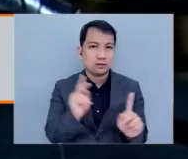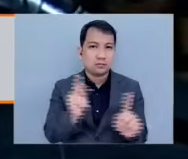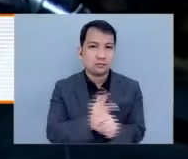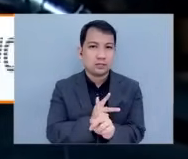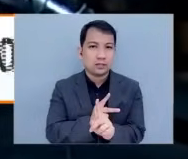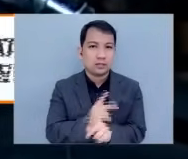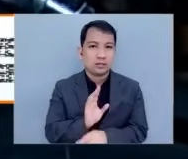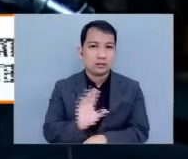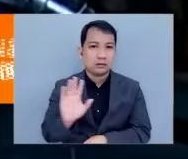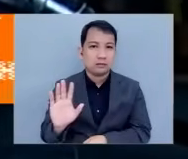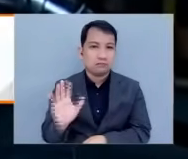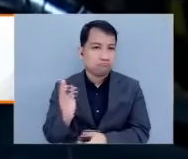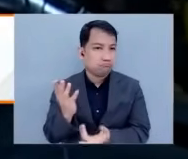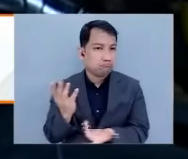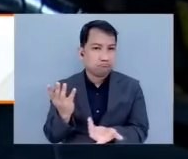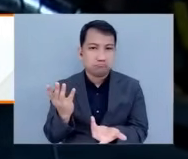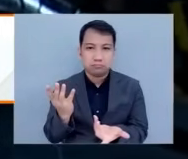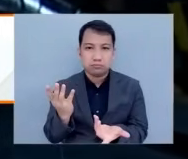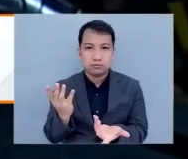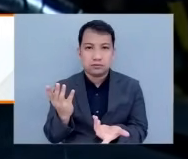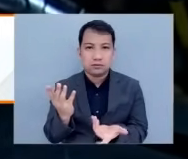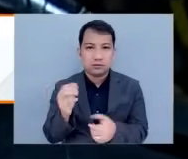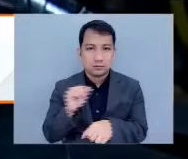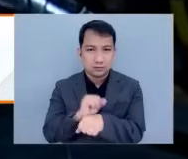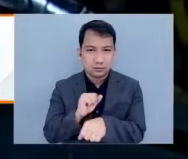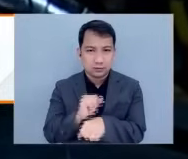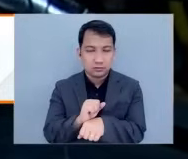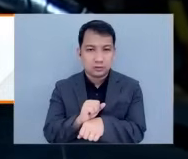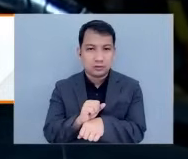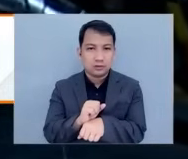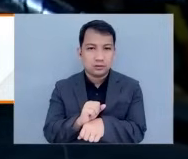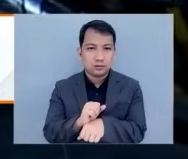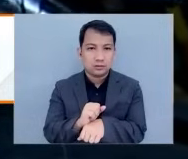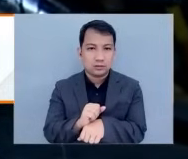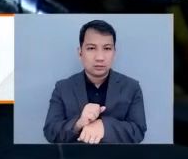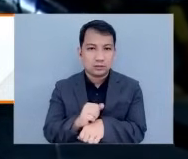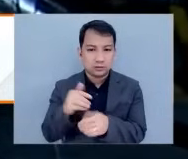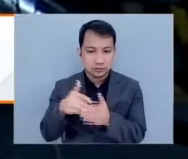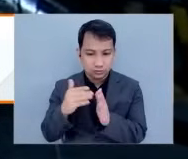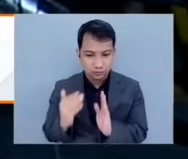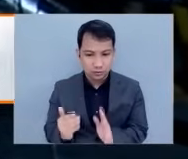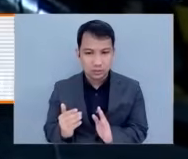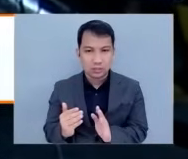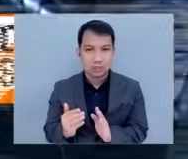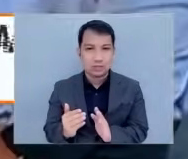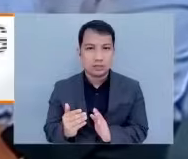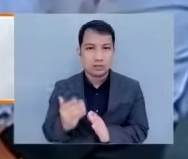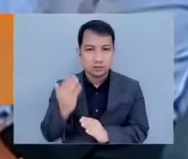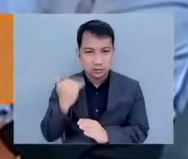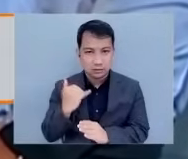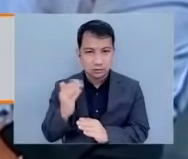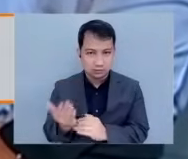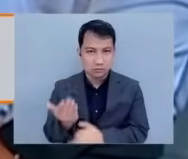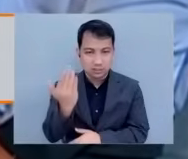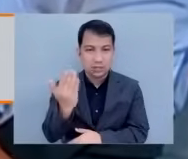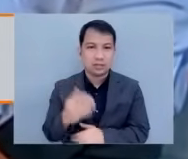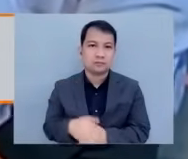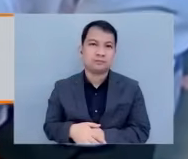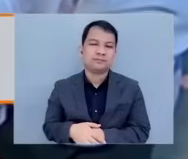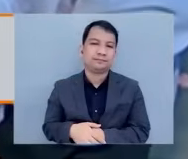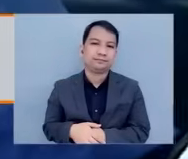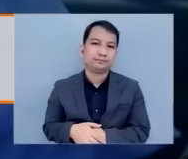mga nagtatrabaho sa gabi, mga estudyante na pumapasok ng maaga. Bukod sa